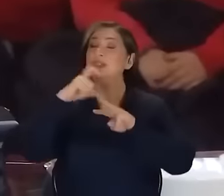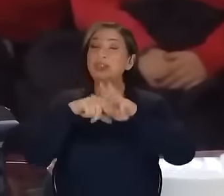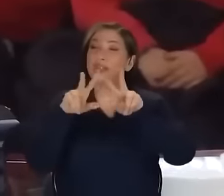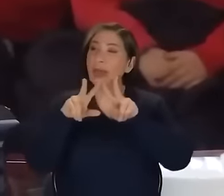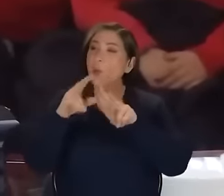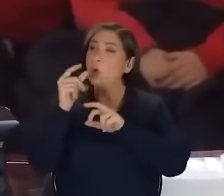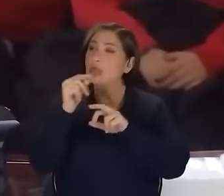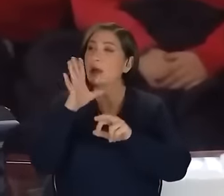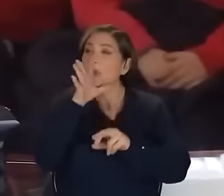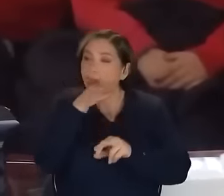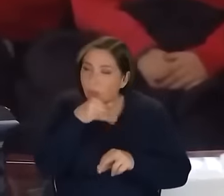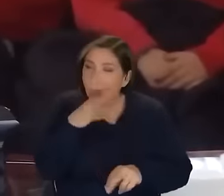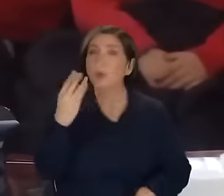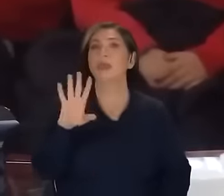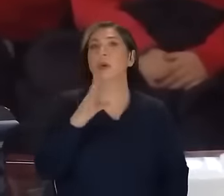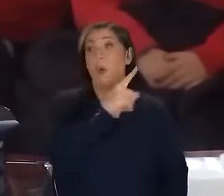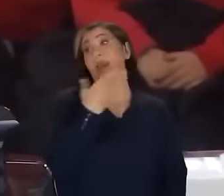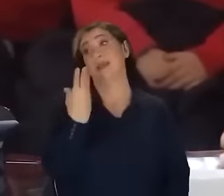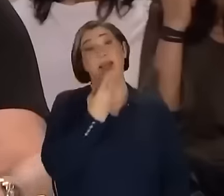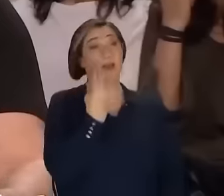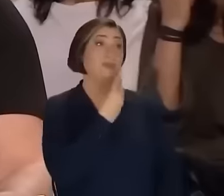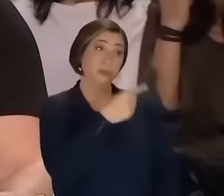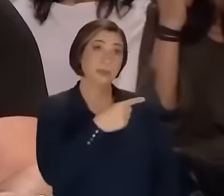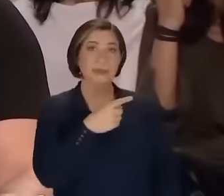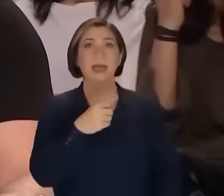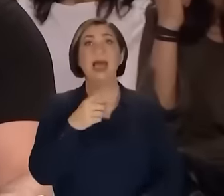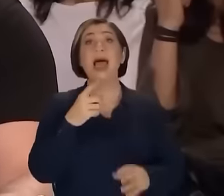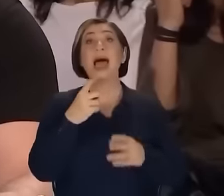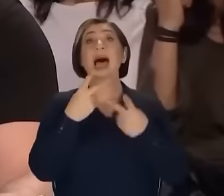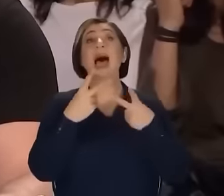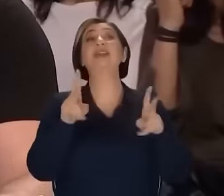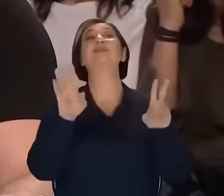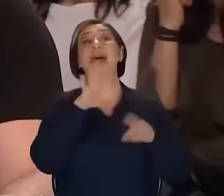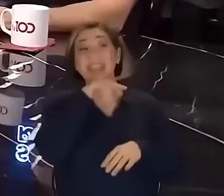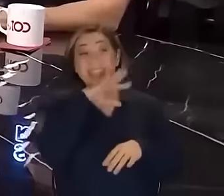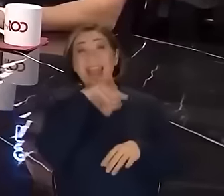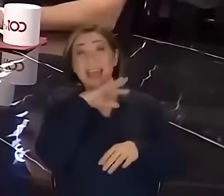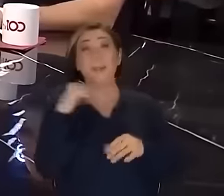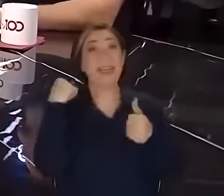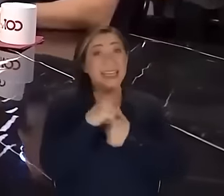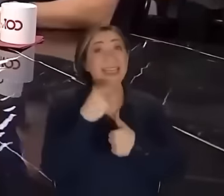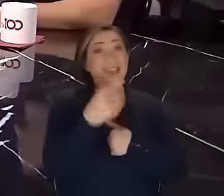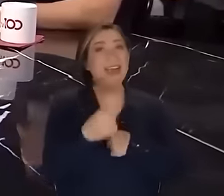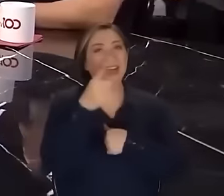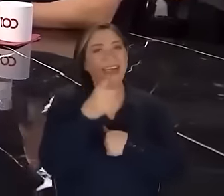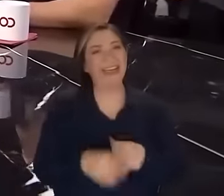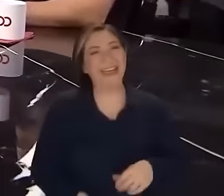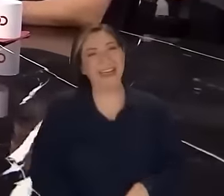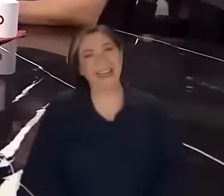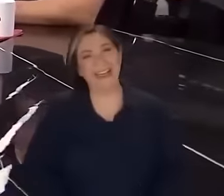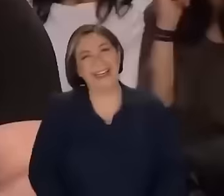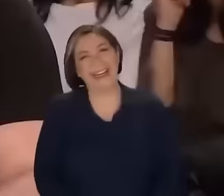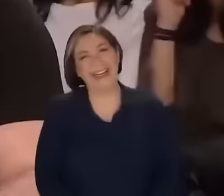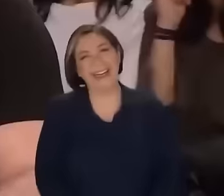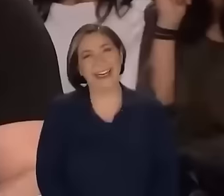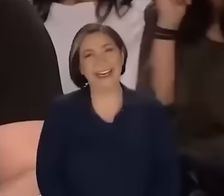o kadar yaşlanmadı hiç. Bizden genç, evet. Evet. Açma dedeler. Gene söylüyor bunu. Ya